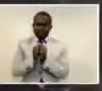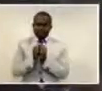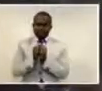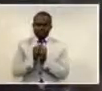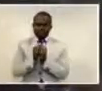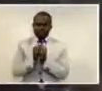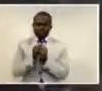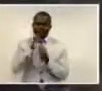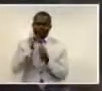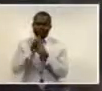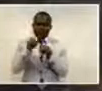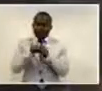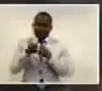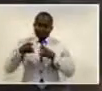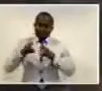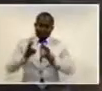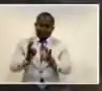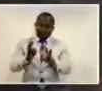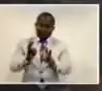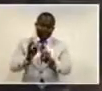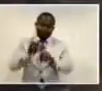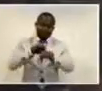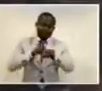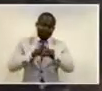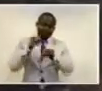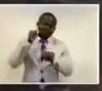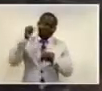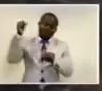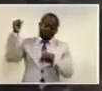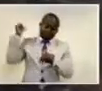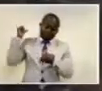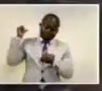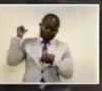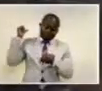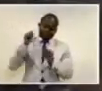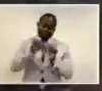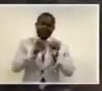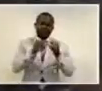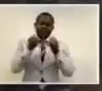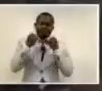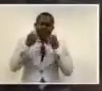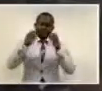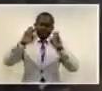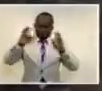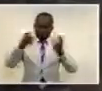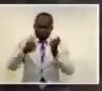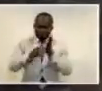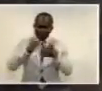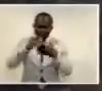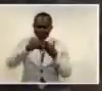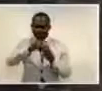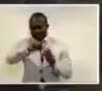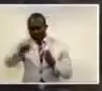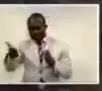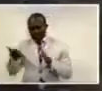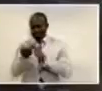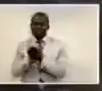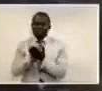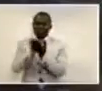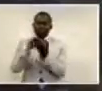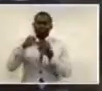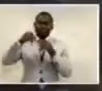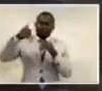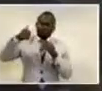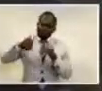ntabwo nimugakore mutyo. Musanze ejo nasize mbabwiye ngo ibibazo bisigaye mubigeze ku bayobozi